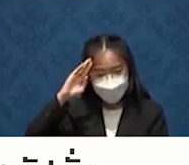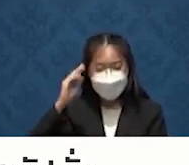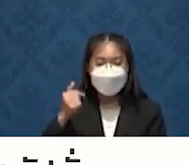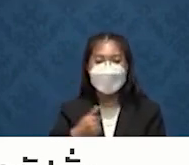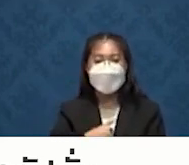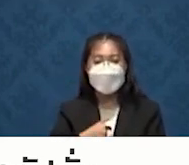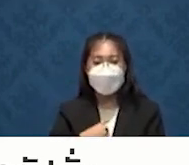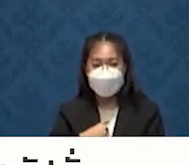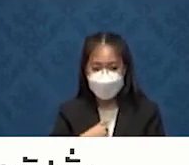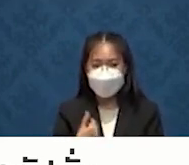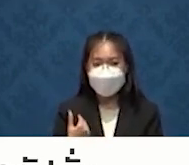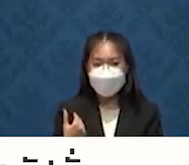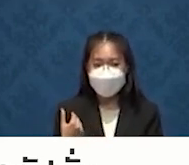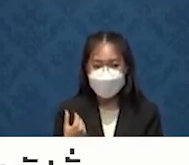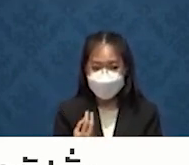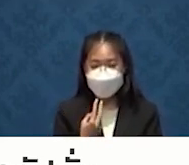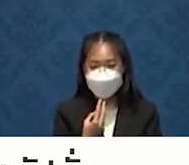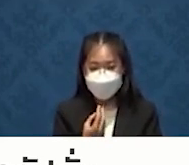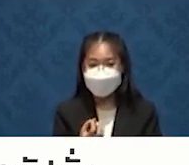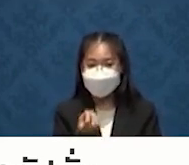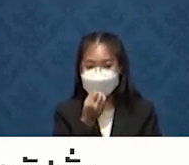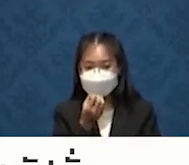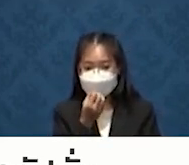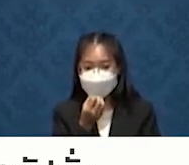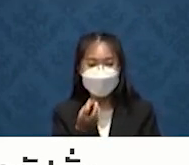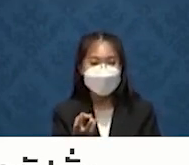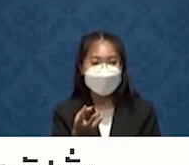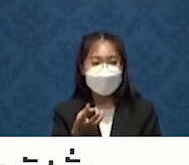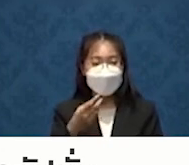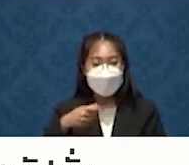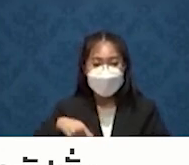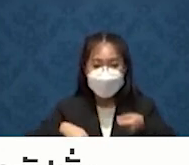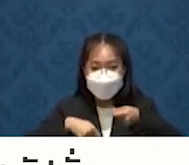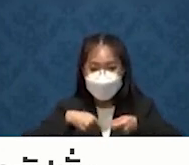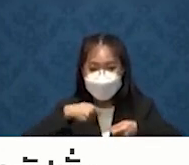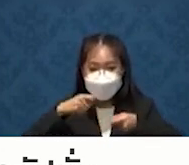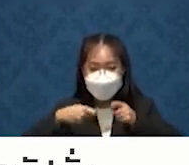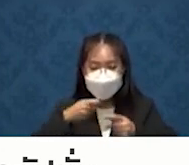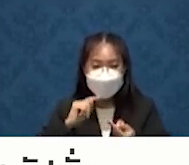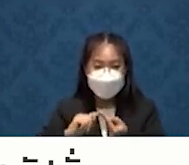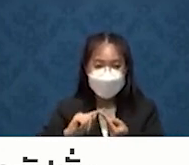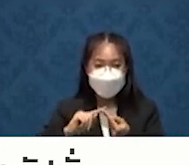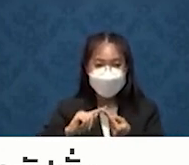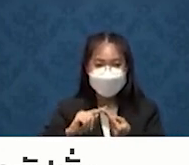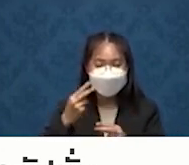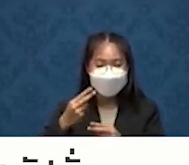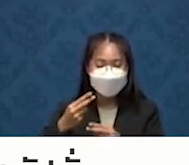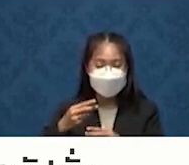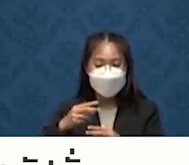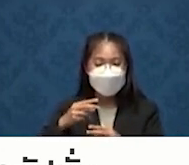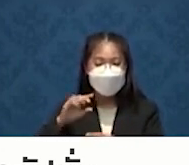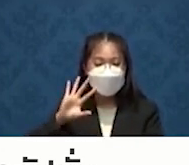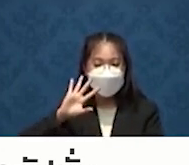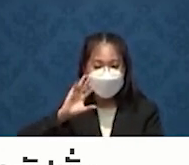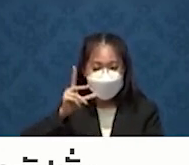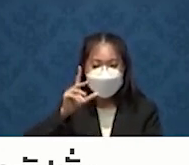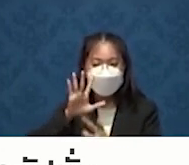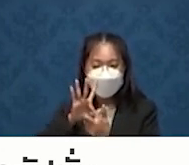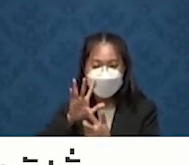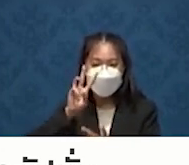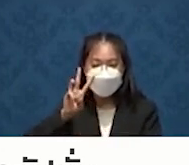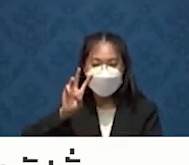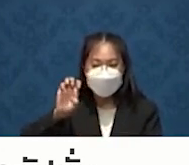กาสได้ไปทานข้าวกับคุณชูวิทย์กมลวิสิทธิ์นะครับต้องขออนุญาตที่เอ่ยนามนะครับซึ่งก็ต้องขอขอบคุณท่านชู